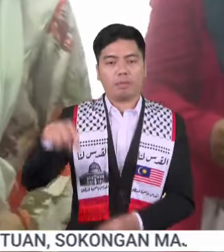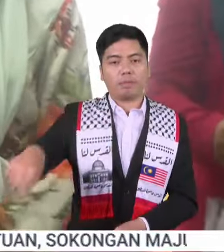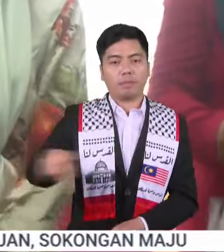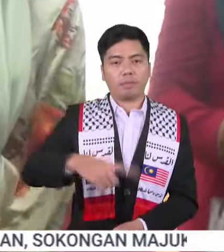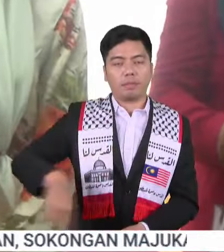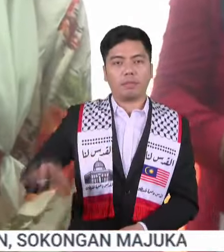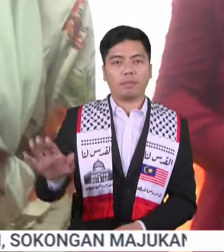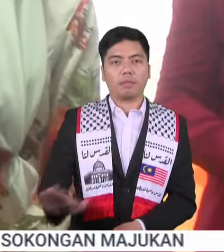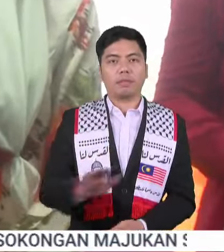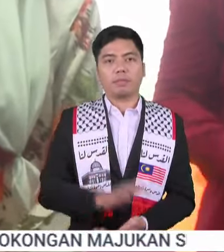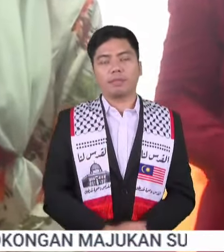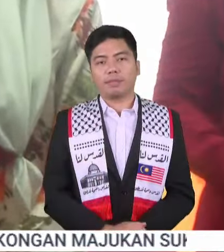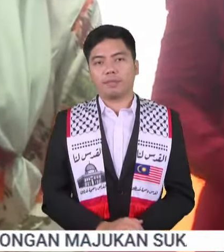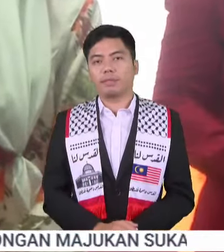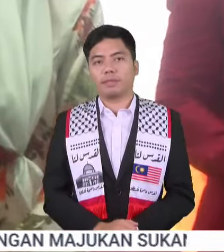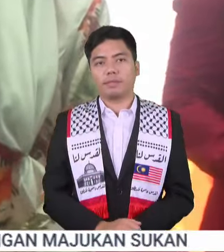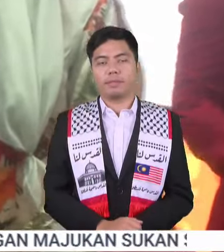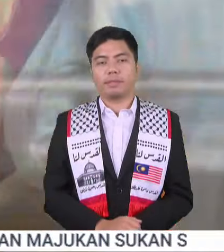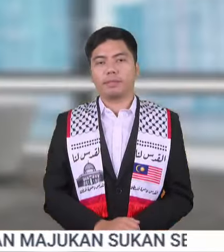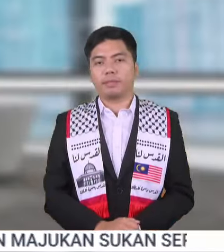ini.